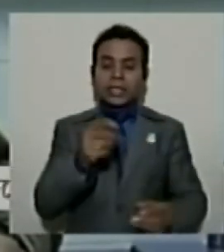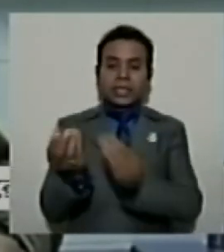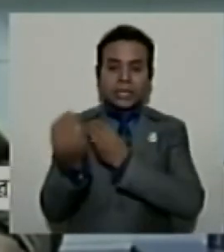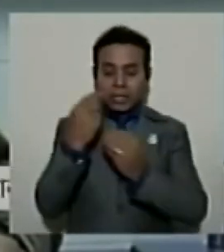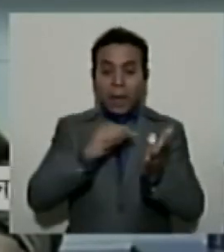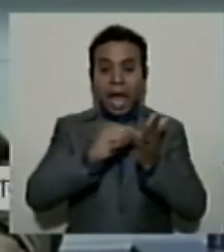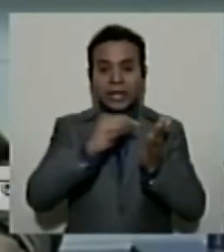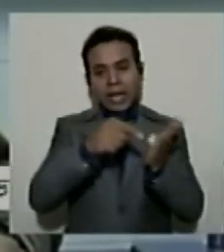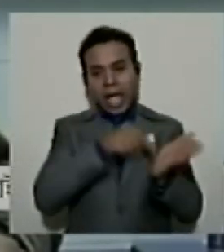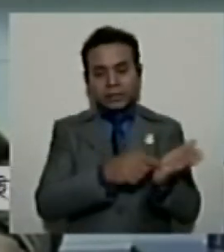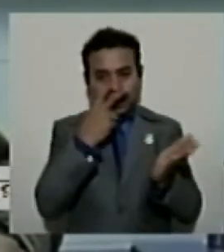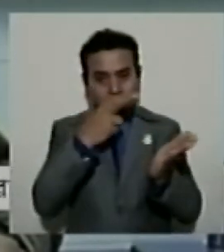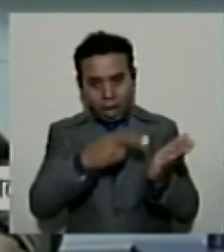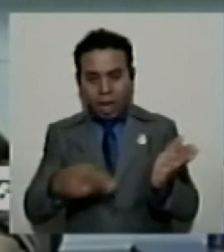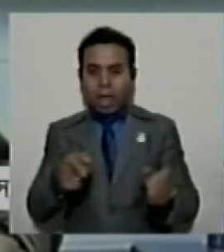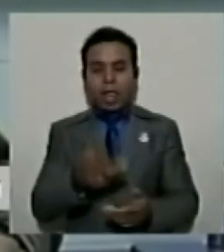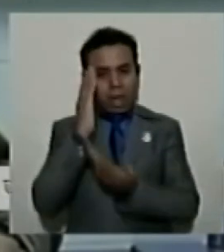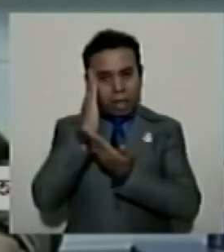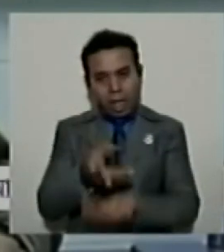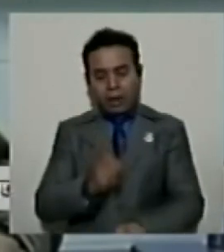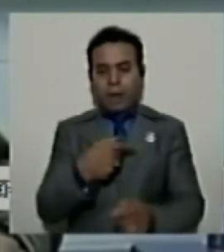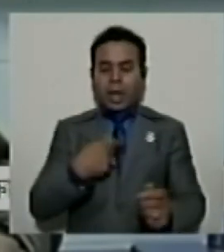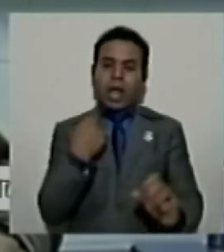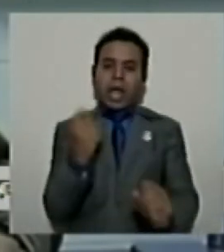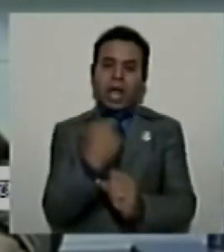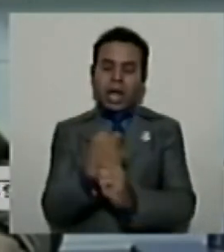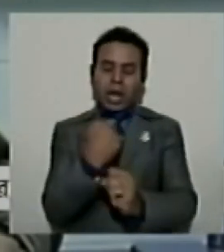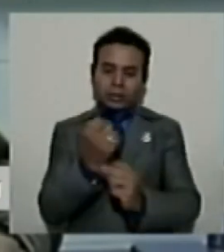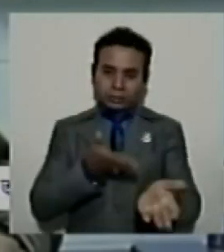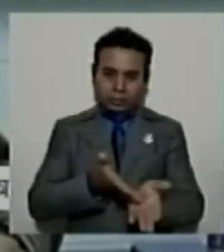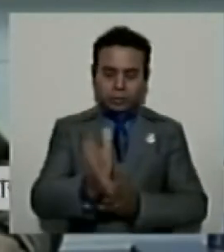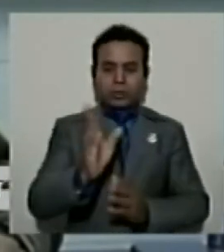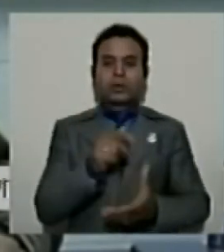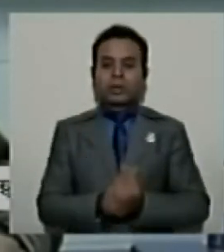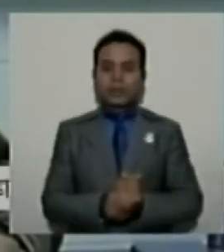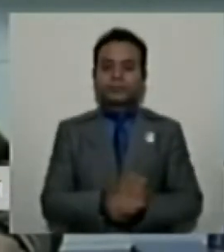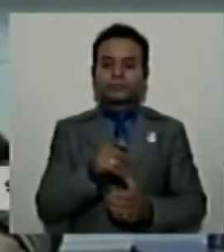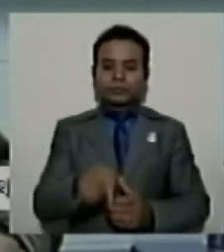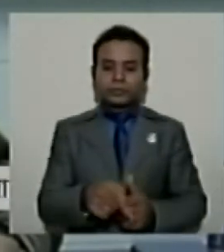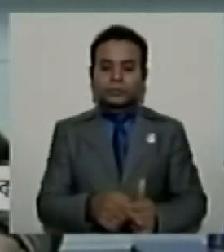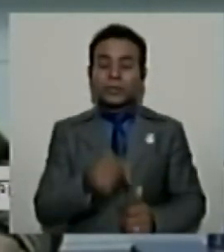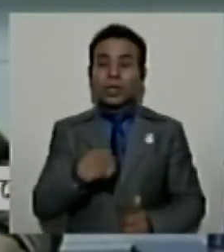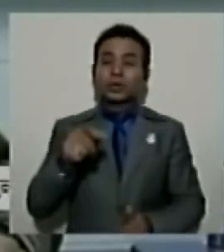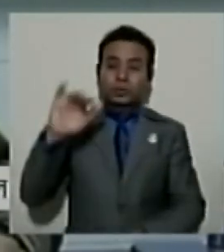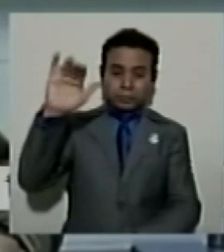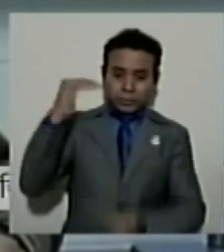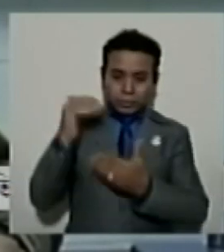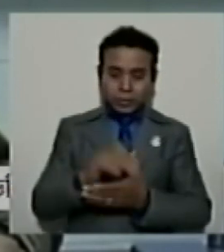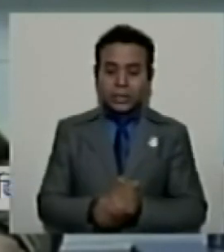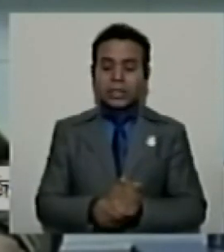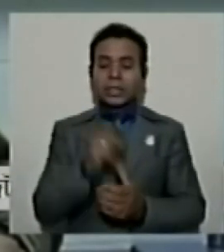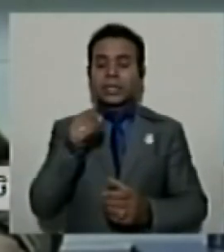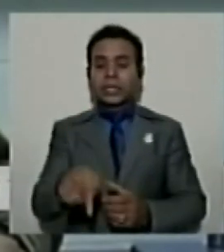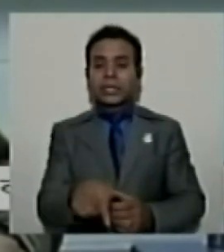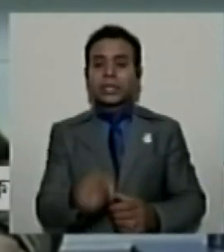সরবরাহিত দ্রব্য, চিকিৎসাতে সংযুক্ত দ্রব্য যদি কোনো পর্যায়ে গিয়ে পৌঁছে থাকে, এটা যারা ব্যবহারকারী ওনারা সাথে সাথেই আমাদেরকে